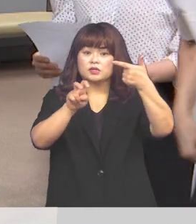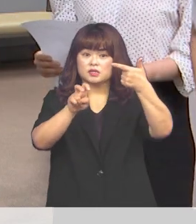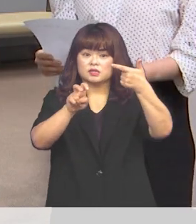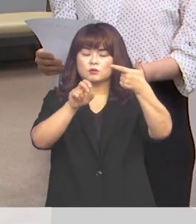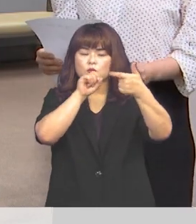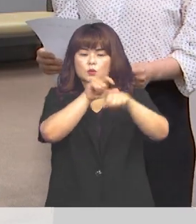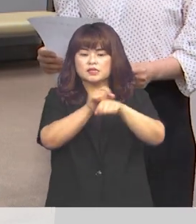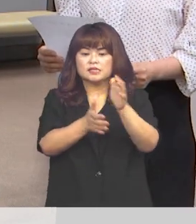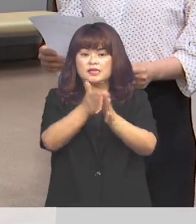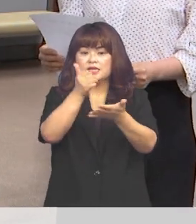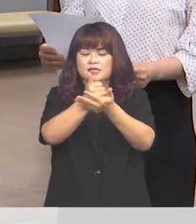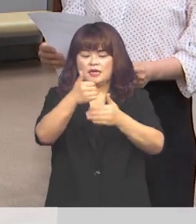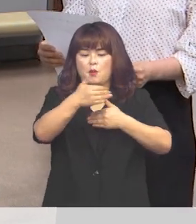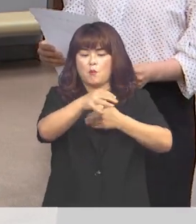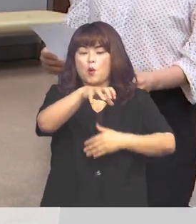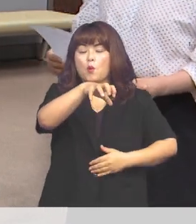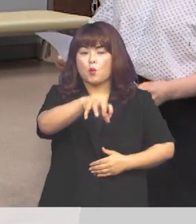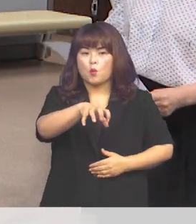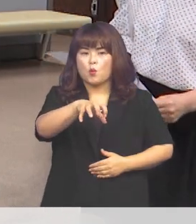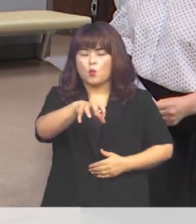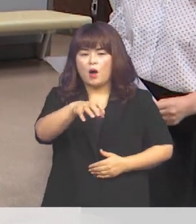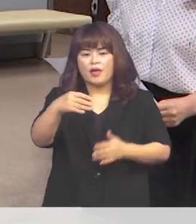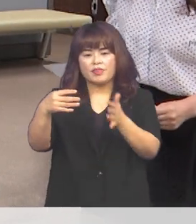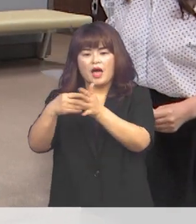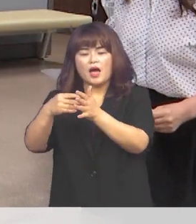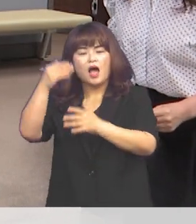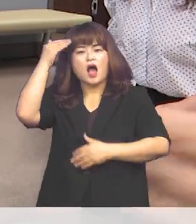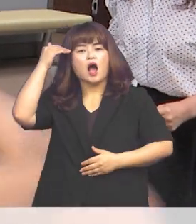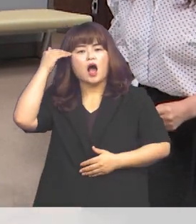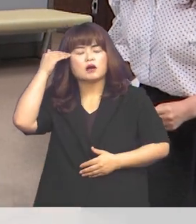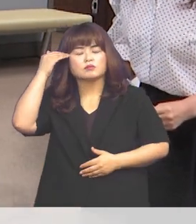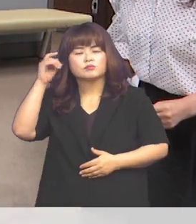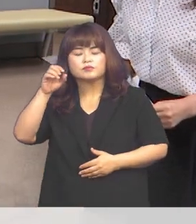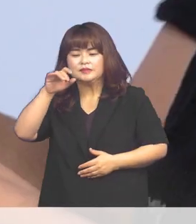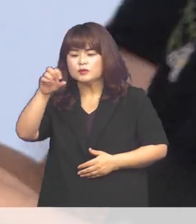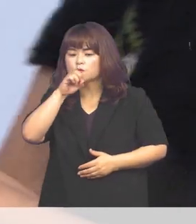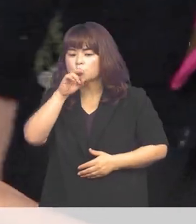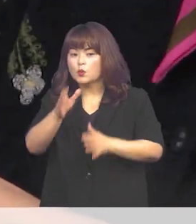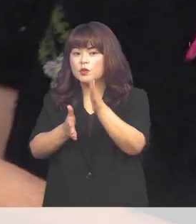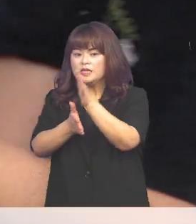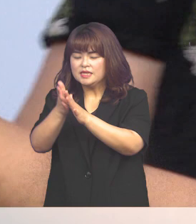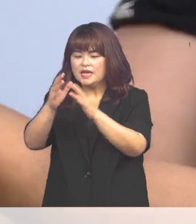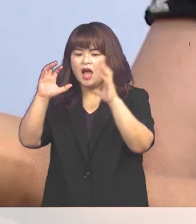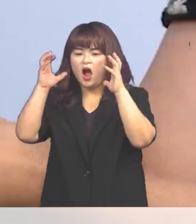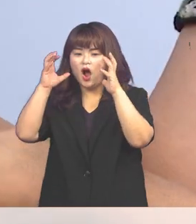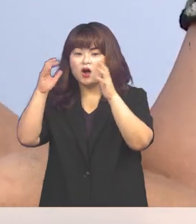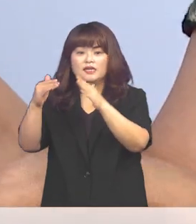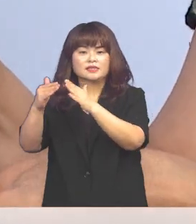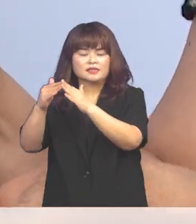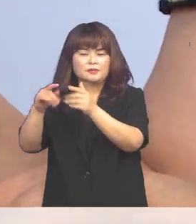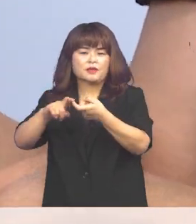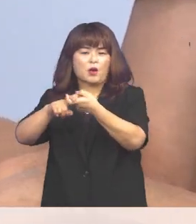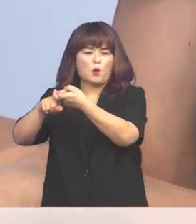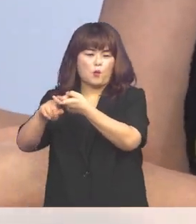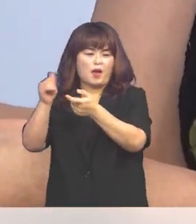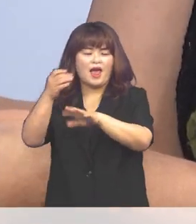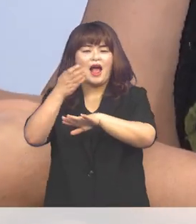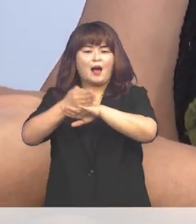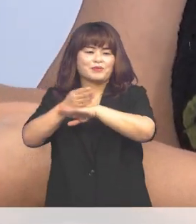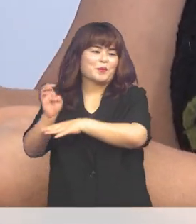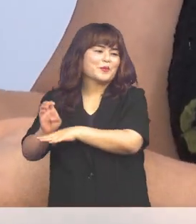20일 시장실에서 이상일 용인특례시장이 사단법인 용인시 어린이집 연합회로부터 감사패를